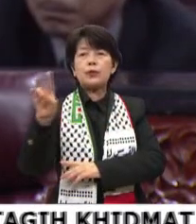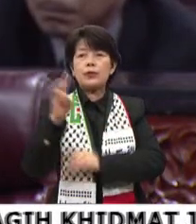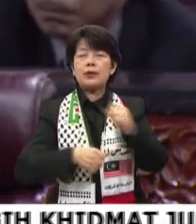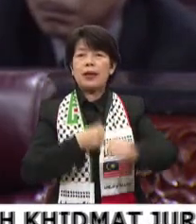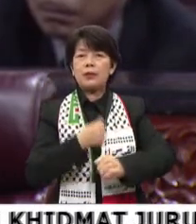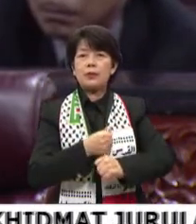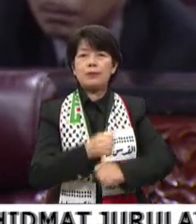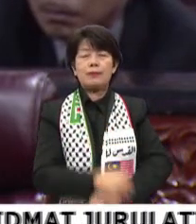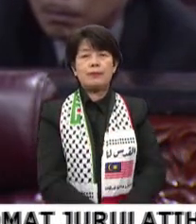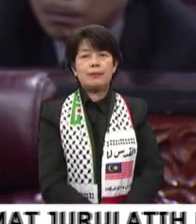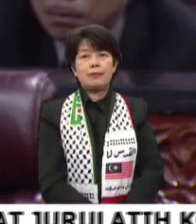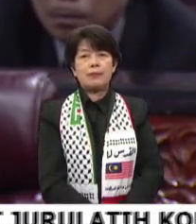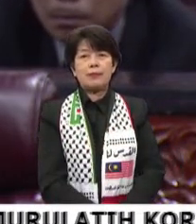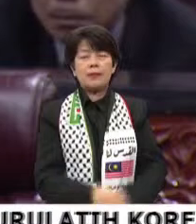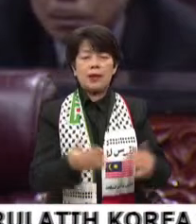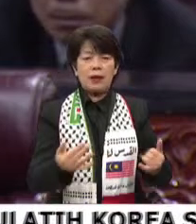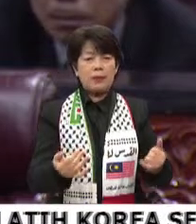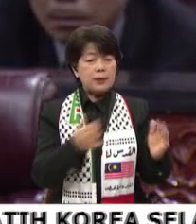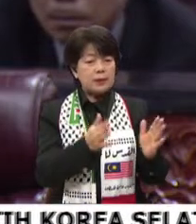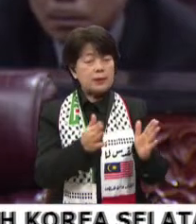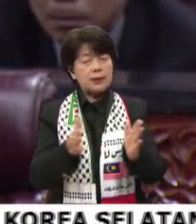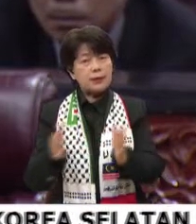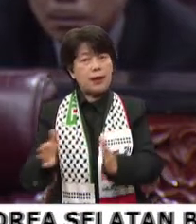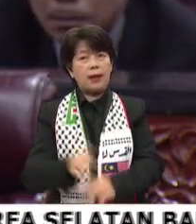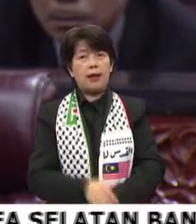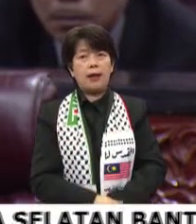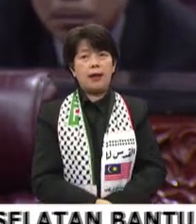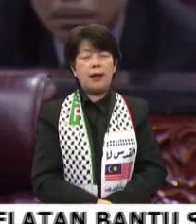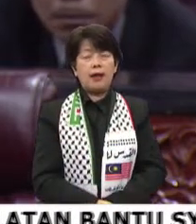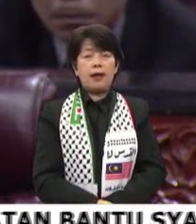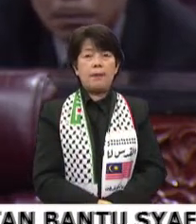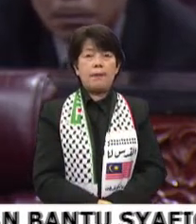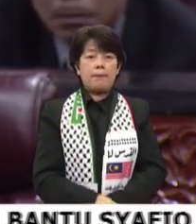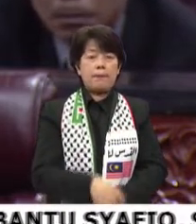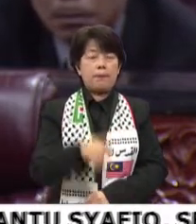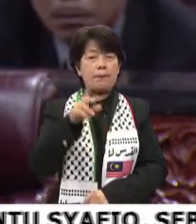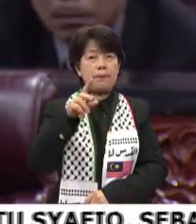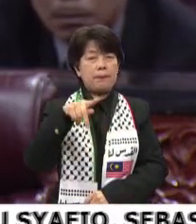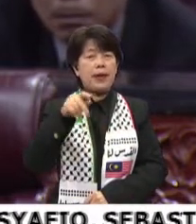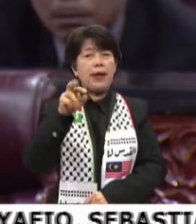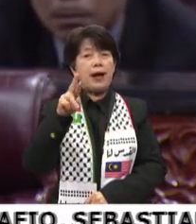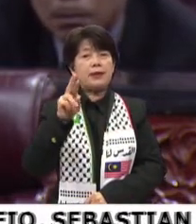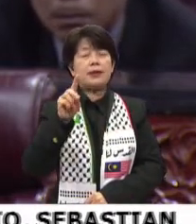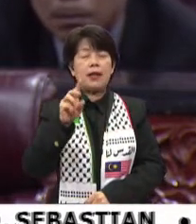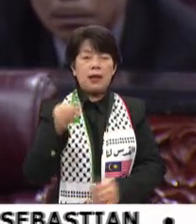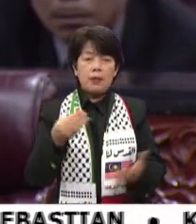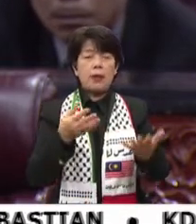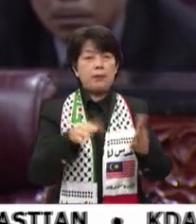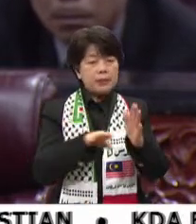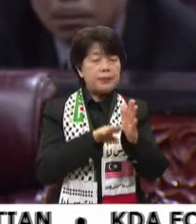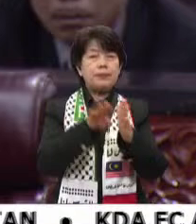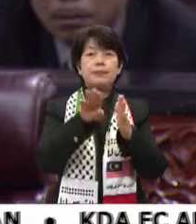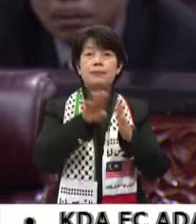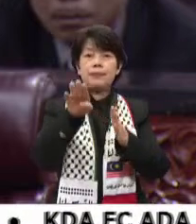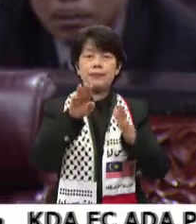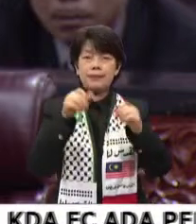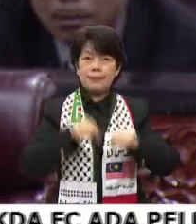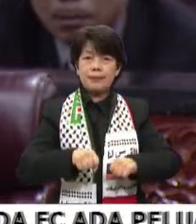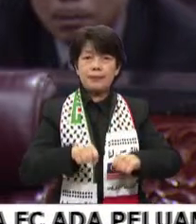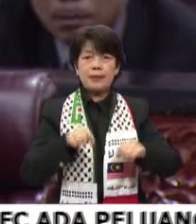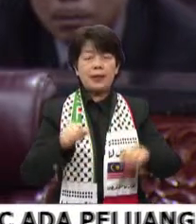2027 sebagai persediaan pihak tentera laut diraja Malaysia tldm sedang melaksanakan peningkatan keupayaan